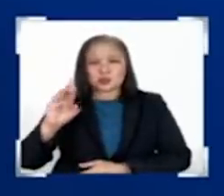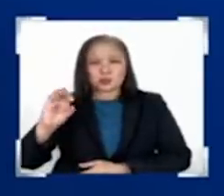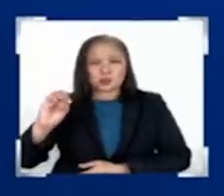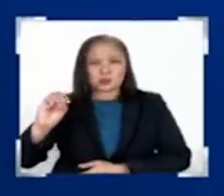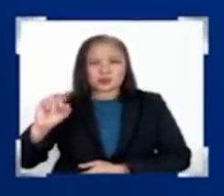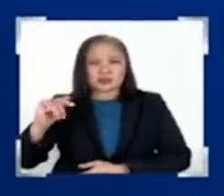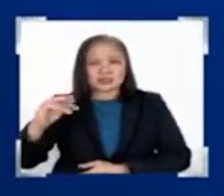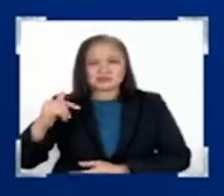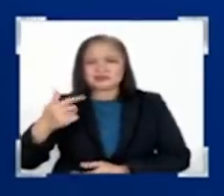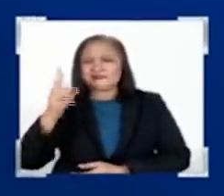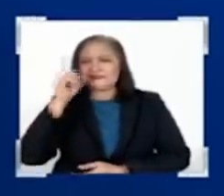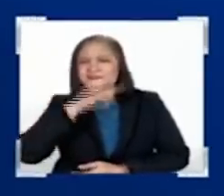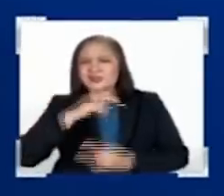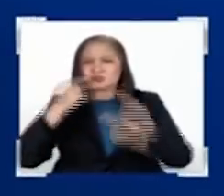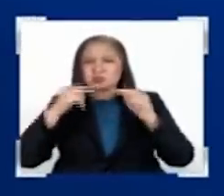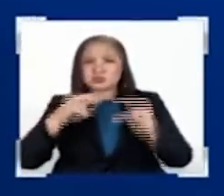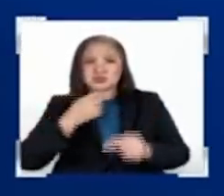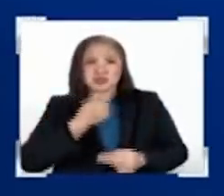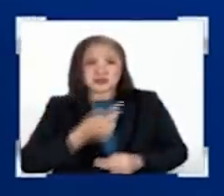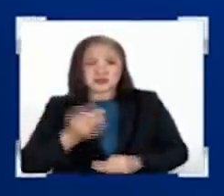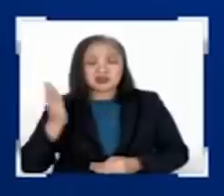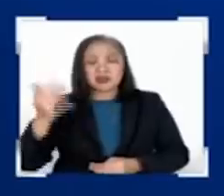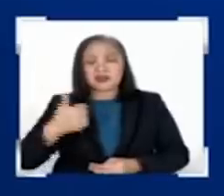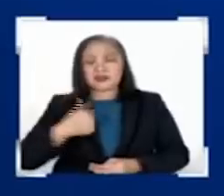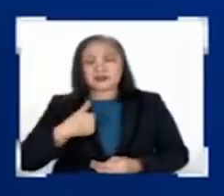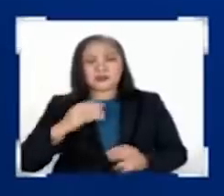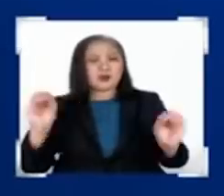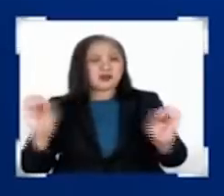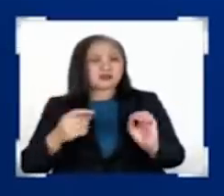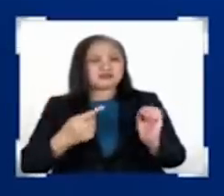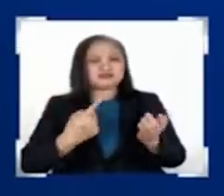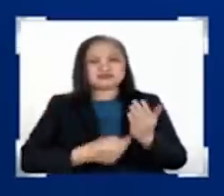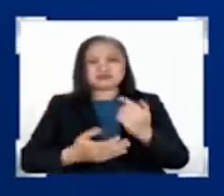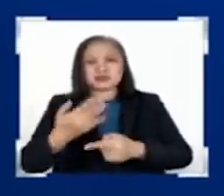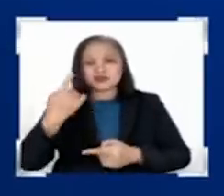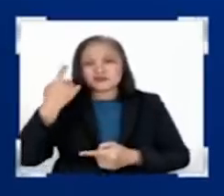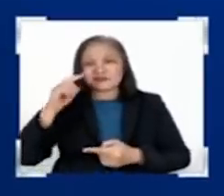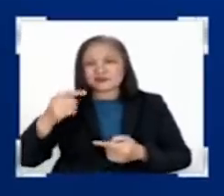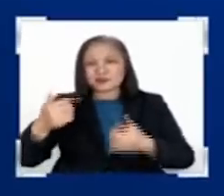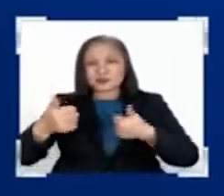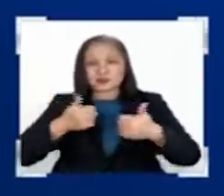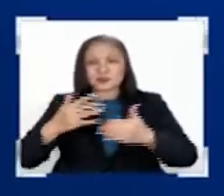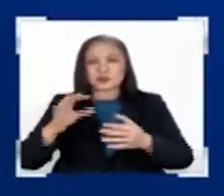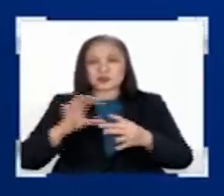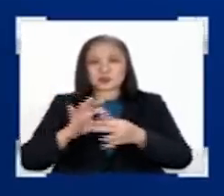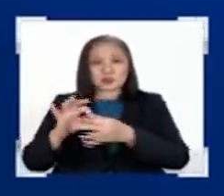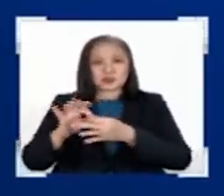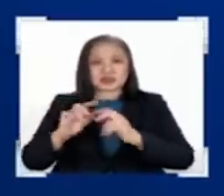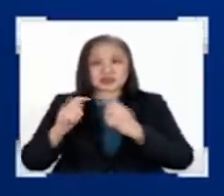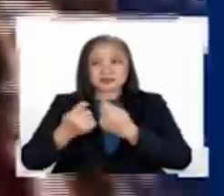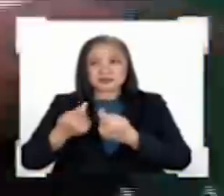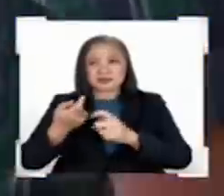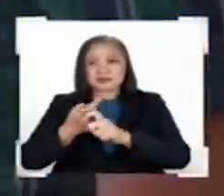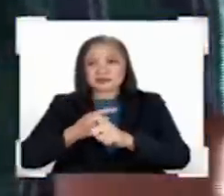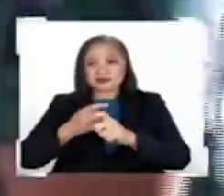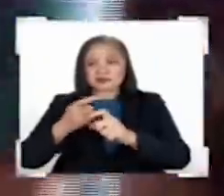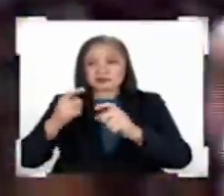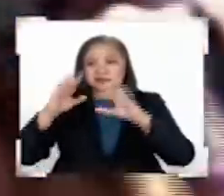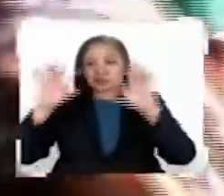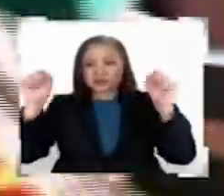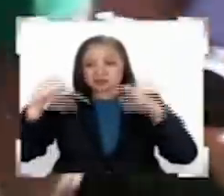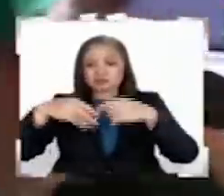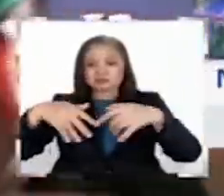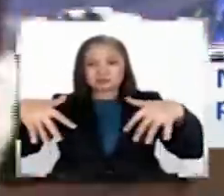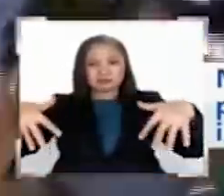saan sinabi raw niya na wala nang debate para sa mga kandidato ng Unity magmula presidente hanggang konsihal.